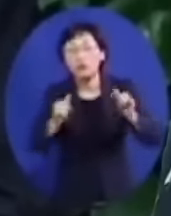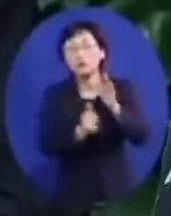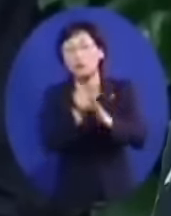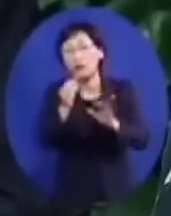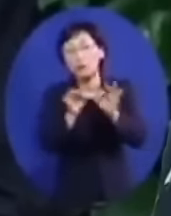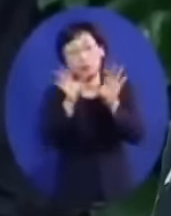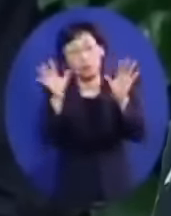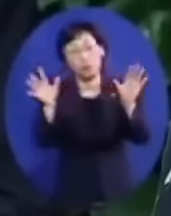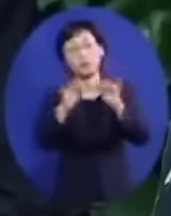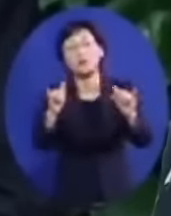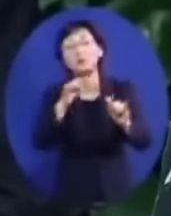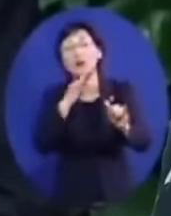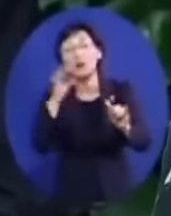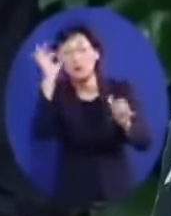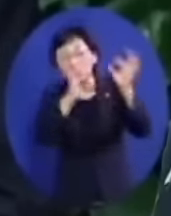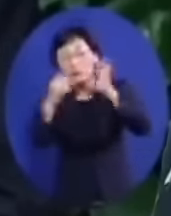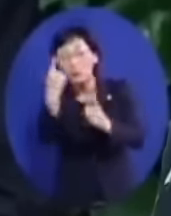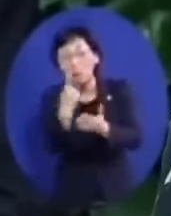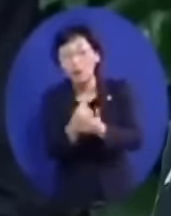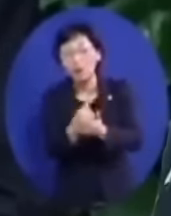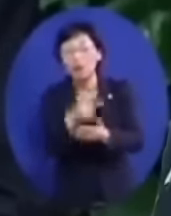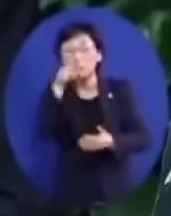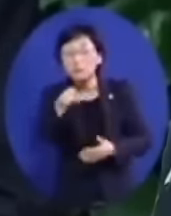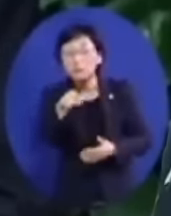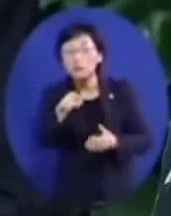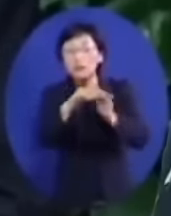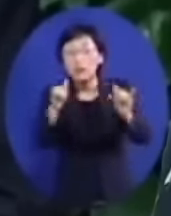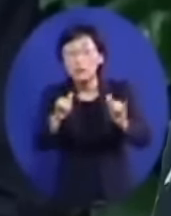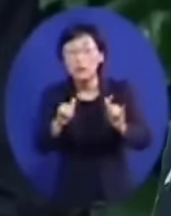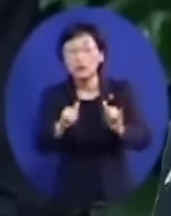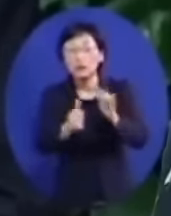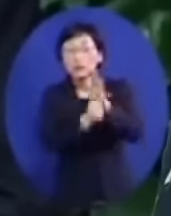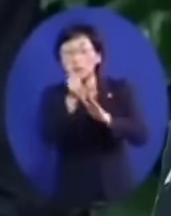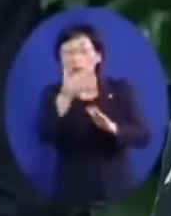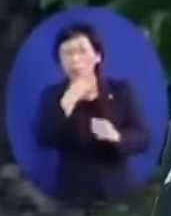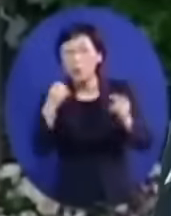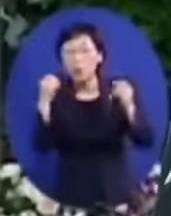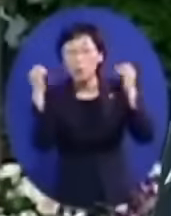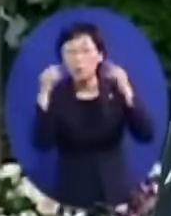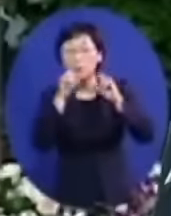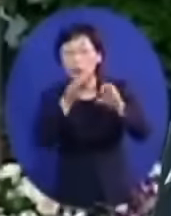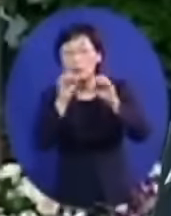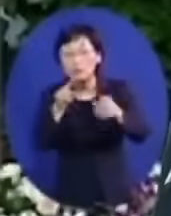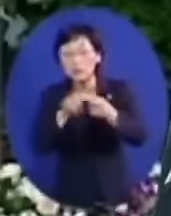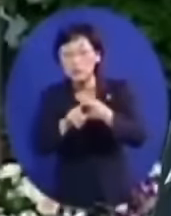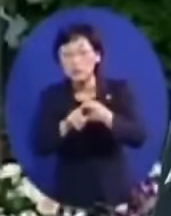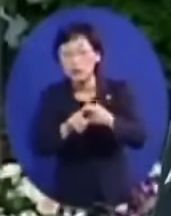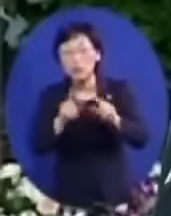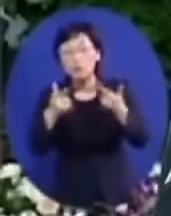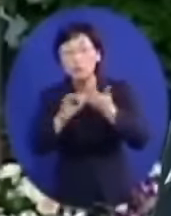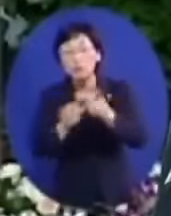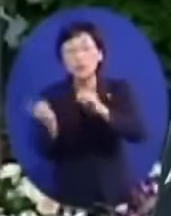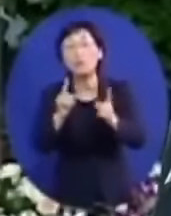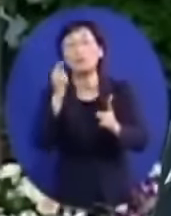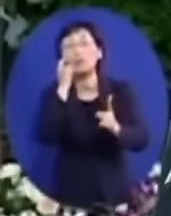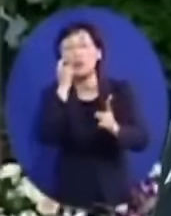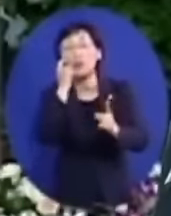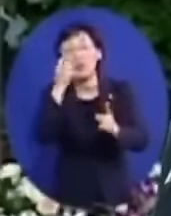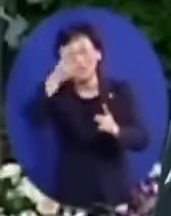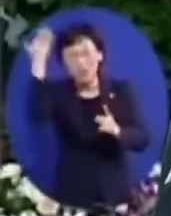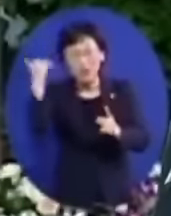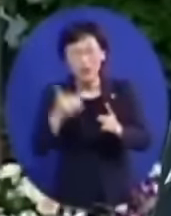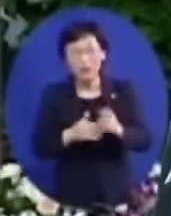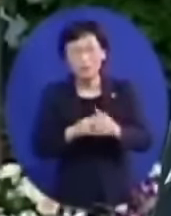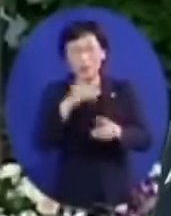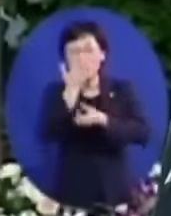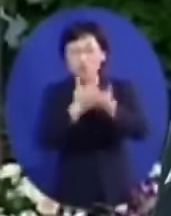사람들이 찾아오는데 그게 희망을 전하고 복을 안 전하고는 그들이 살아날 수 없는 것입니다. 천막교회 시절, 서대문